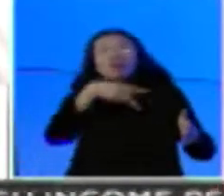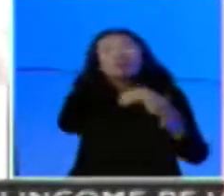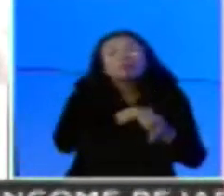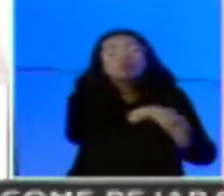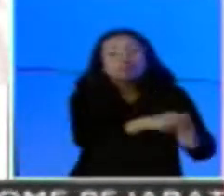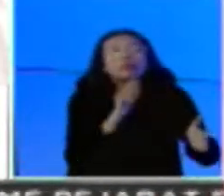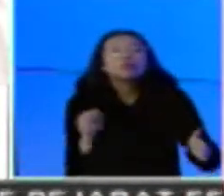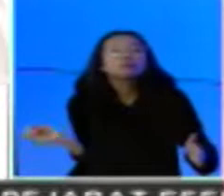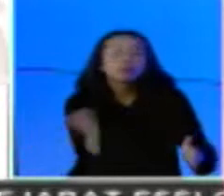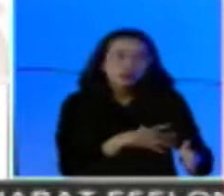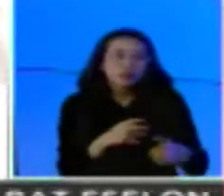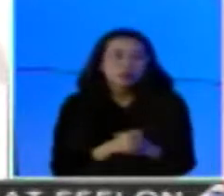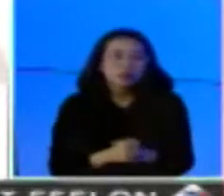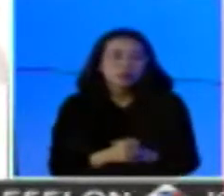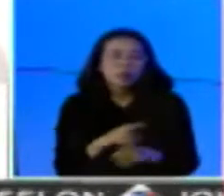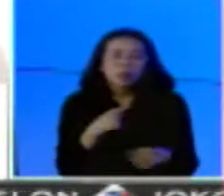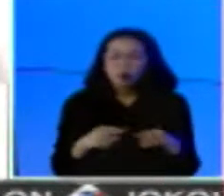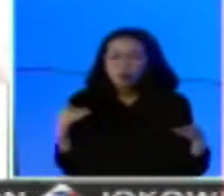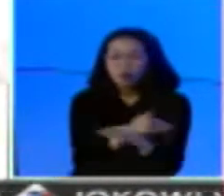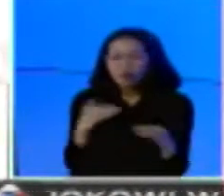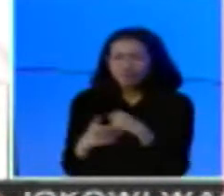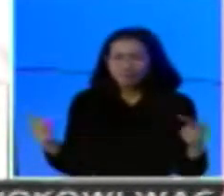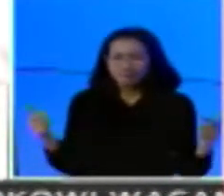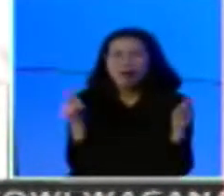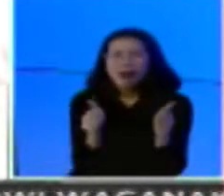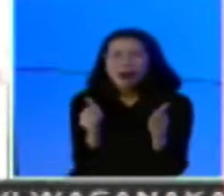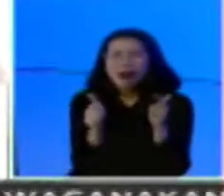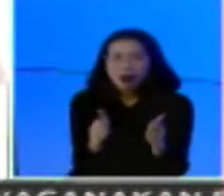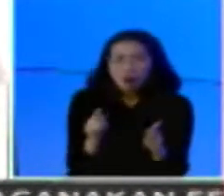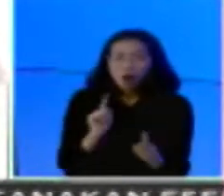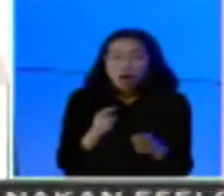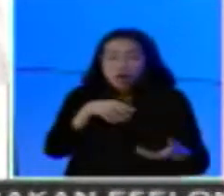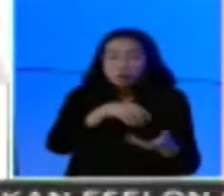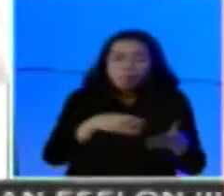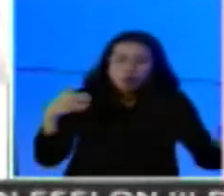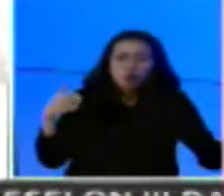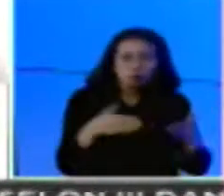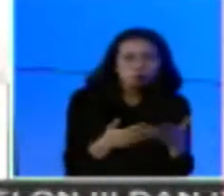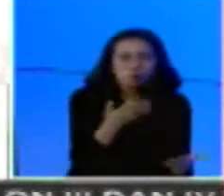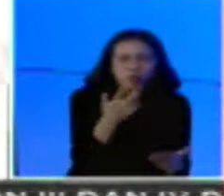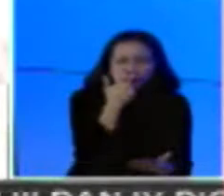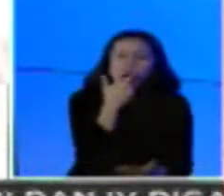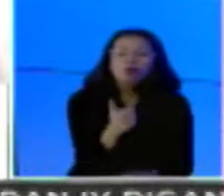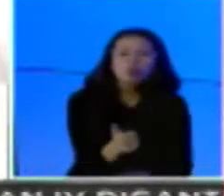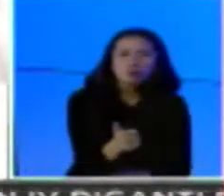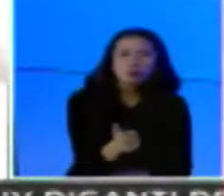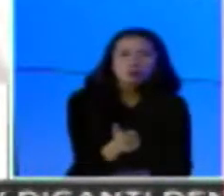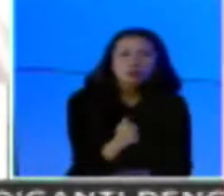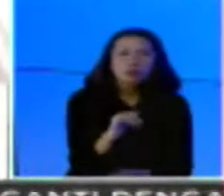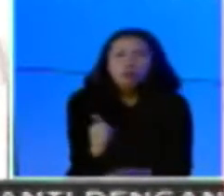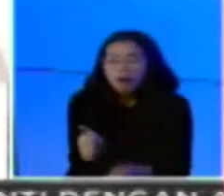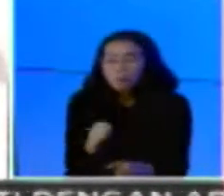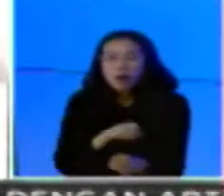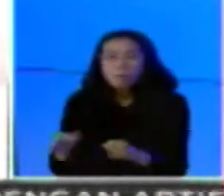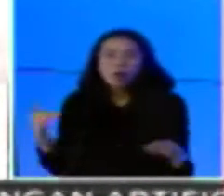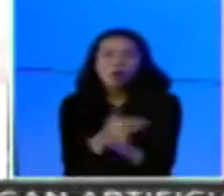Mungkin atau di, kalau ada tempat mungkin diberi apa areal khusus mungkin seperti itu Mbak. Biar lalu lintas nggak